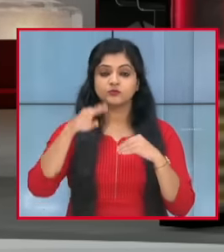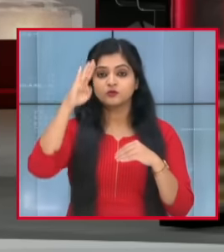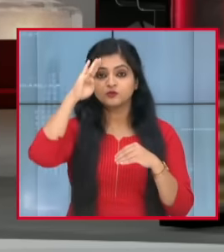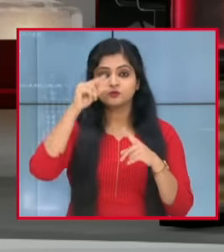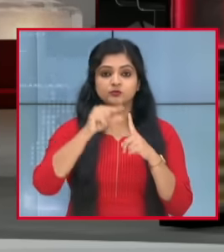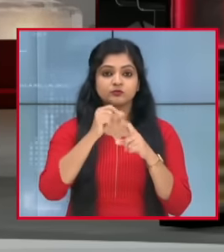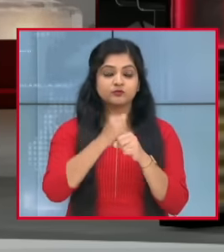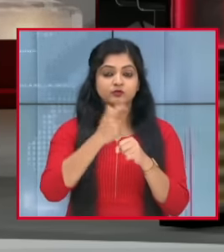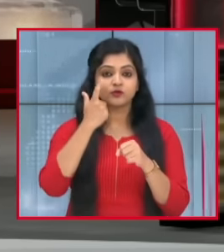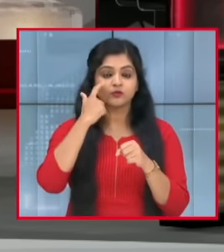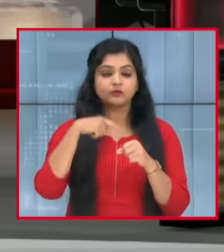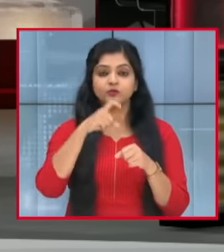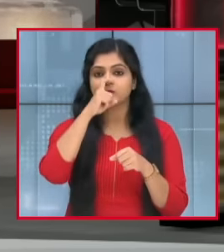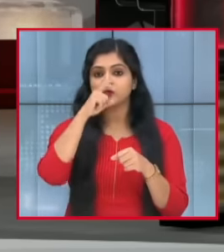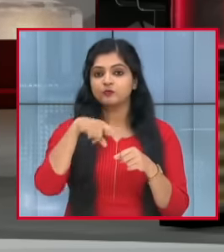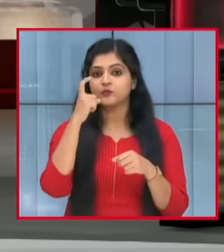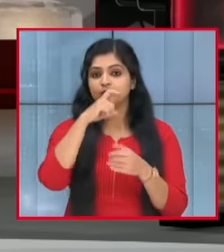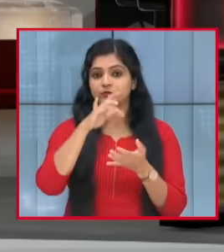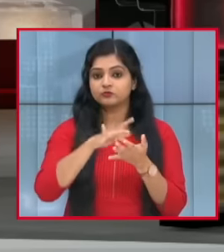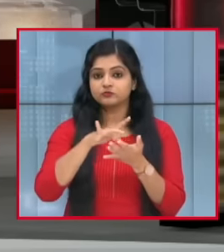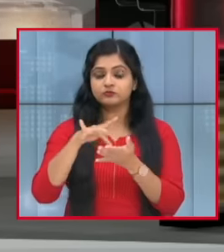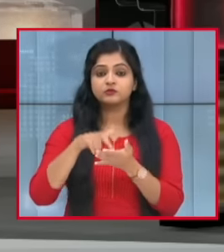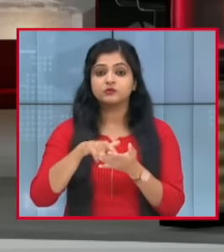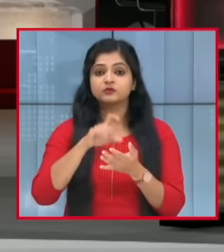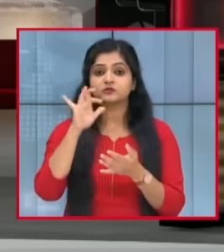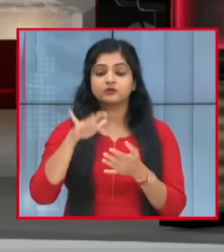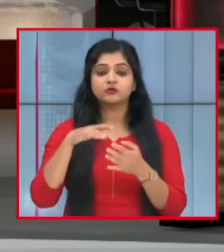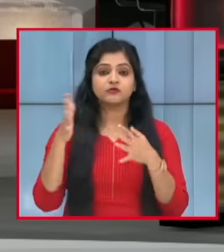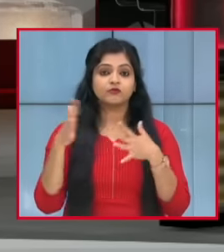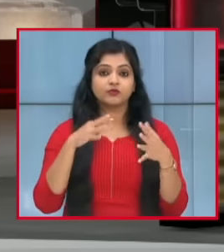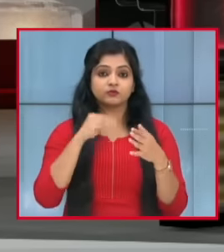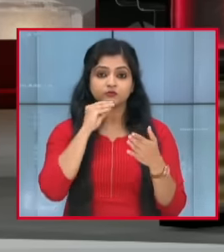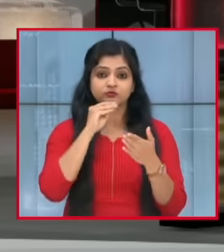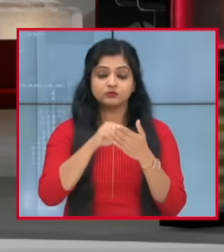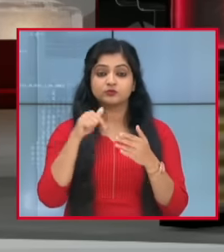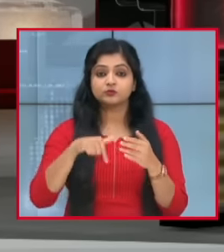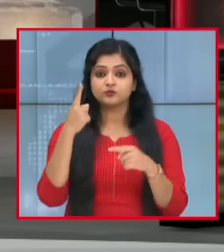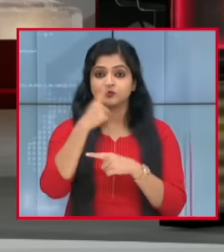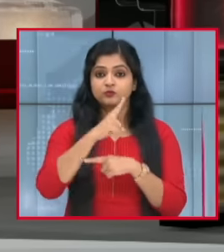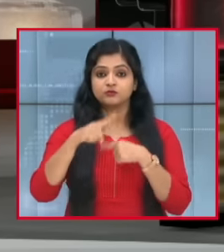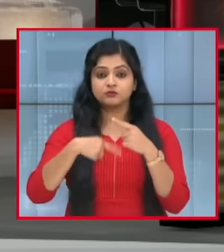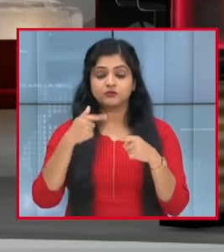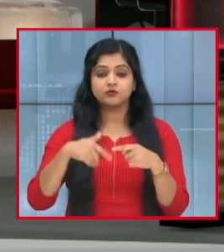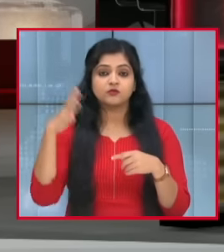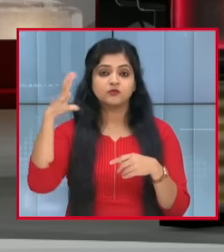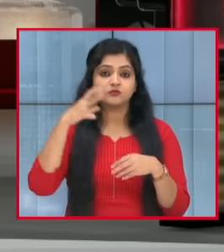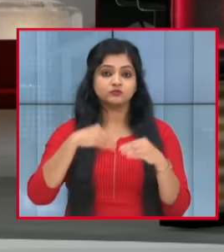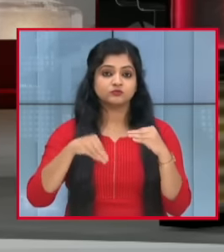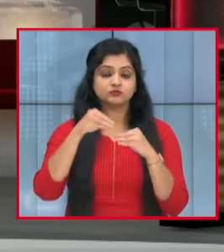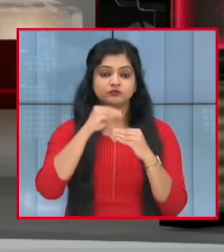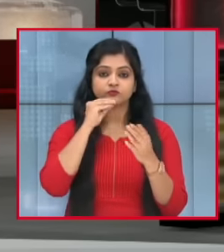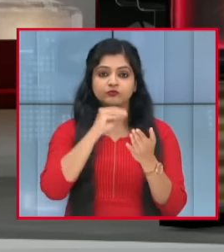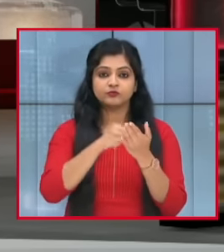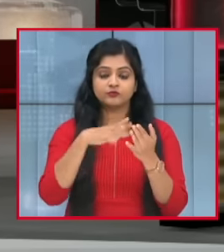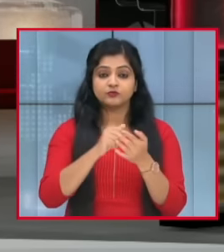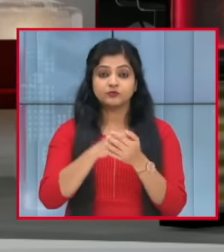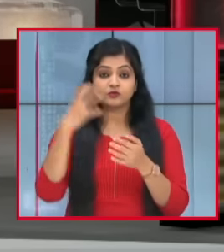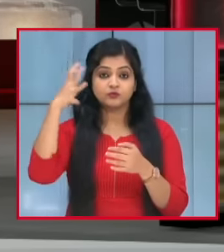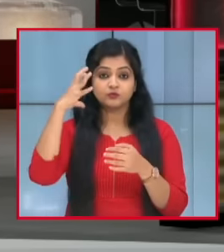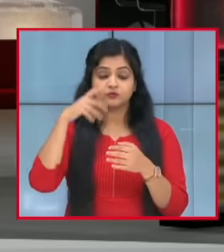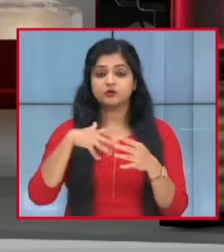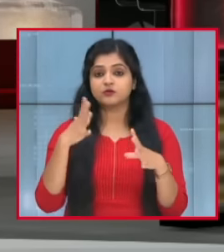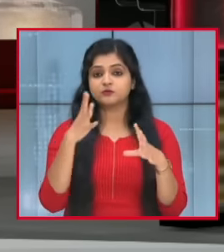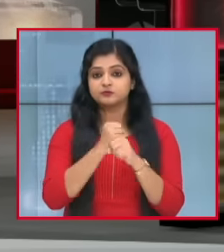കണ്ണൂർ, കോട്ടയം, കോഴിക്കോട് ജില്ലകളിൽ കേന്ദ്ര കാലാവസ്ഥാ വകുപ്പ് ഇന്നും നാളെയും ഉയർന്ന താപനില മുന്നറിയിപ്പ് നൽകി. നേരിട്ട് സൂര്യപ്രകാശം